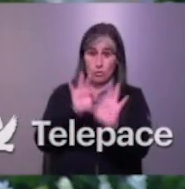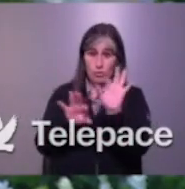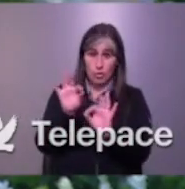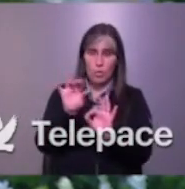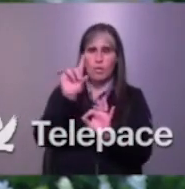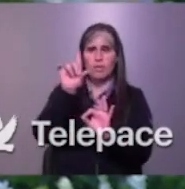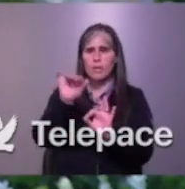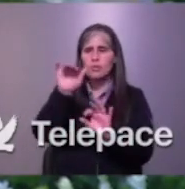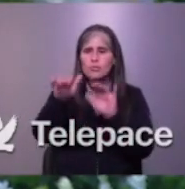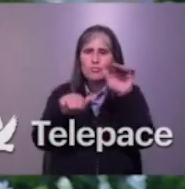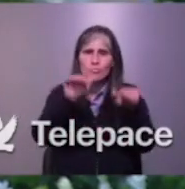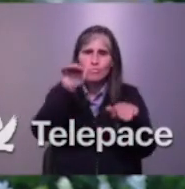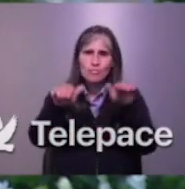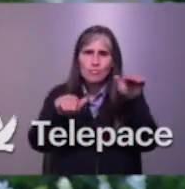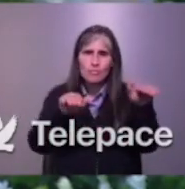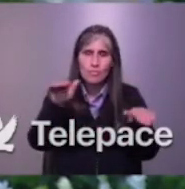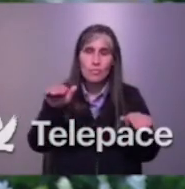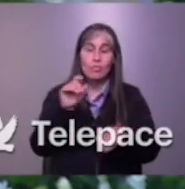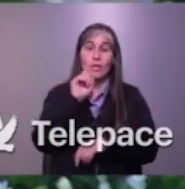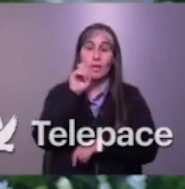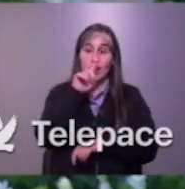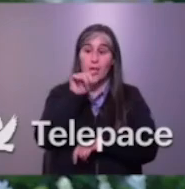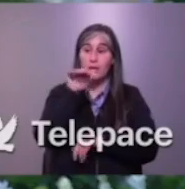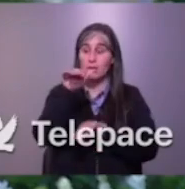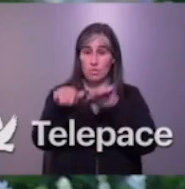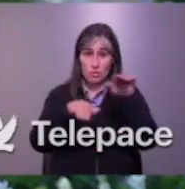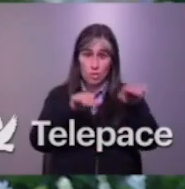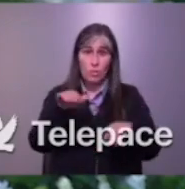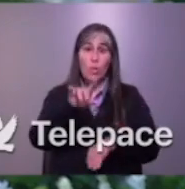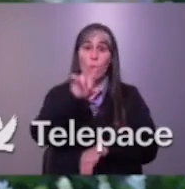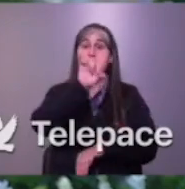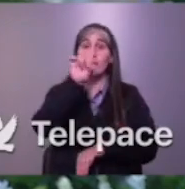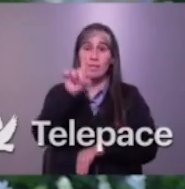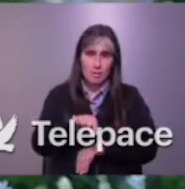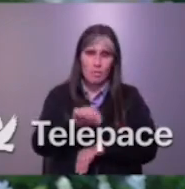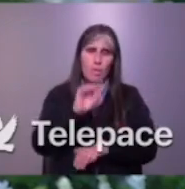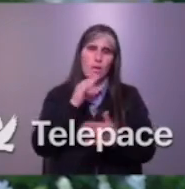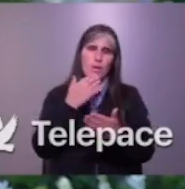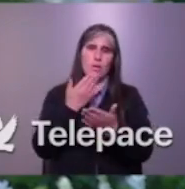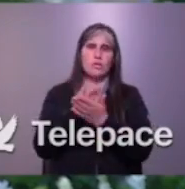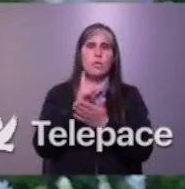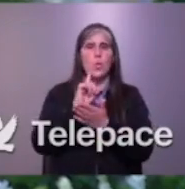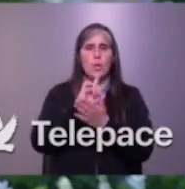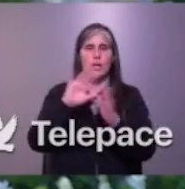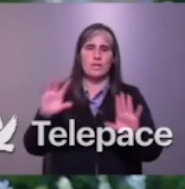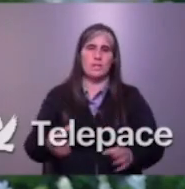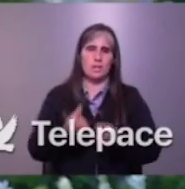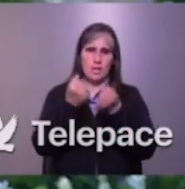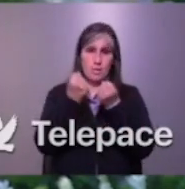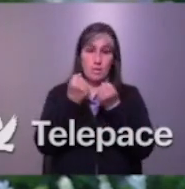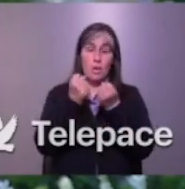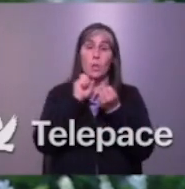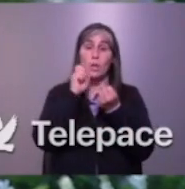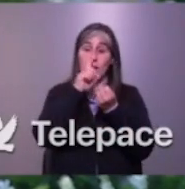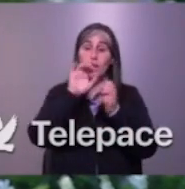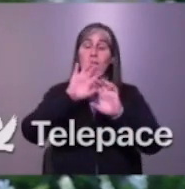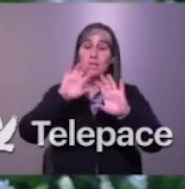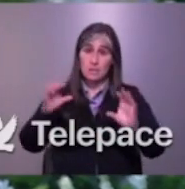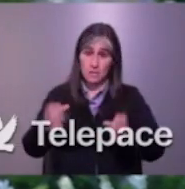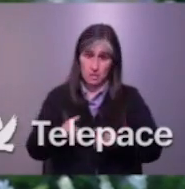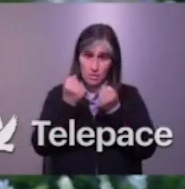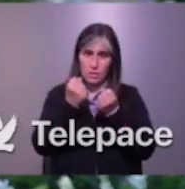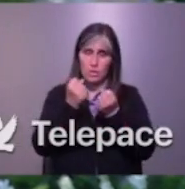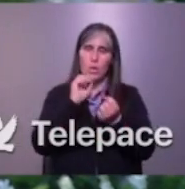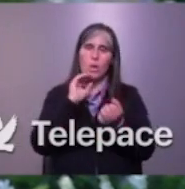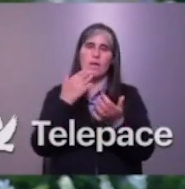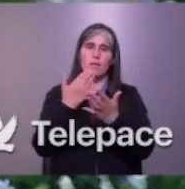chiamati, quelli che ha chiamato li ha anche giustificati, quelli che ha giustificato